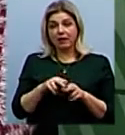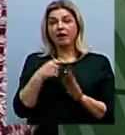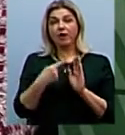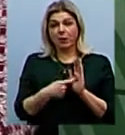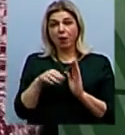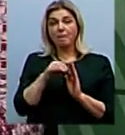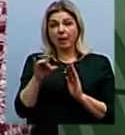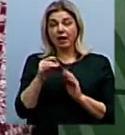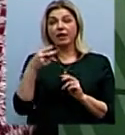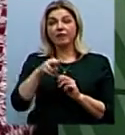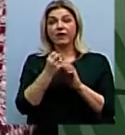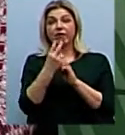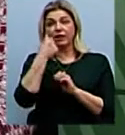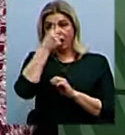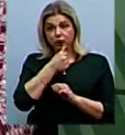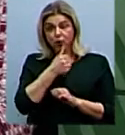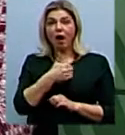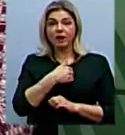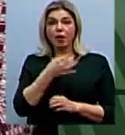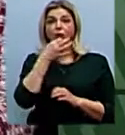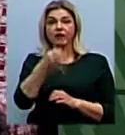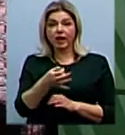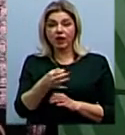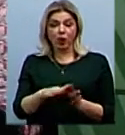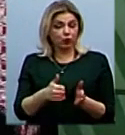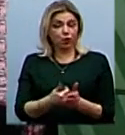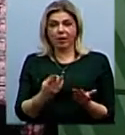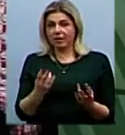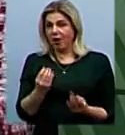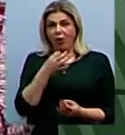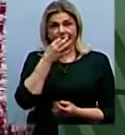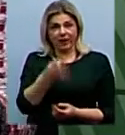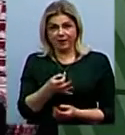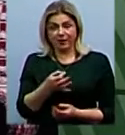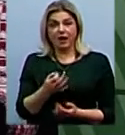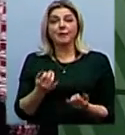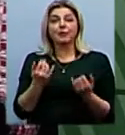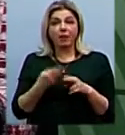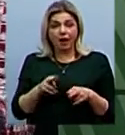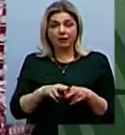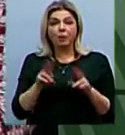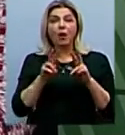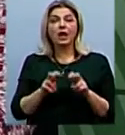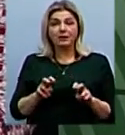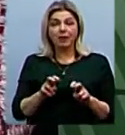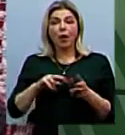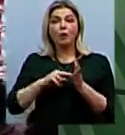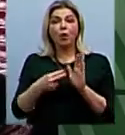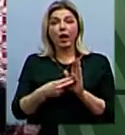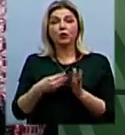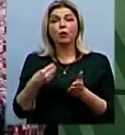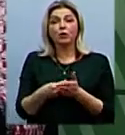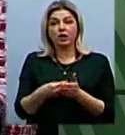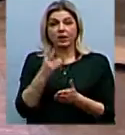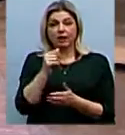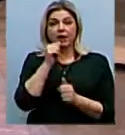году ответить, но так до сих пор не ответил. Именно поэтому, вот, разбирая проект бюджета на следующий год, так,